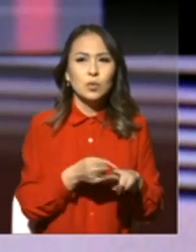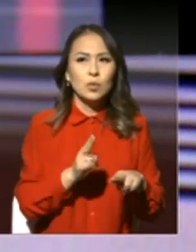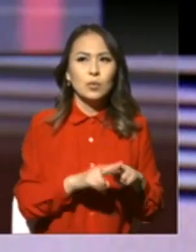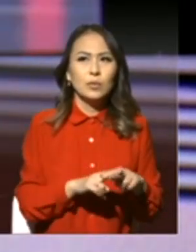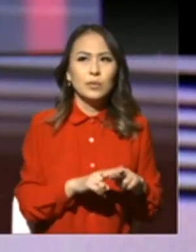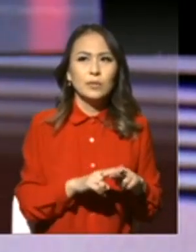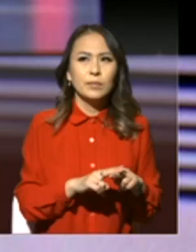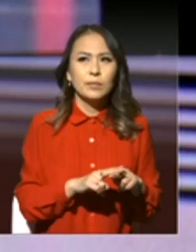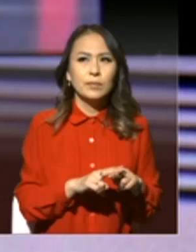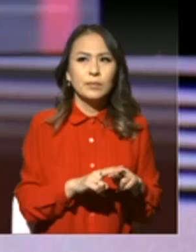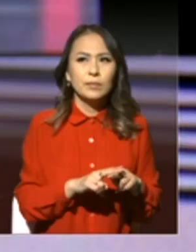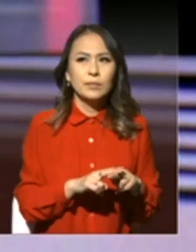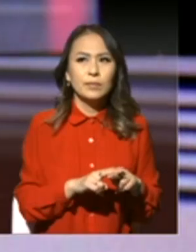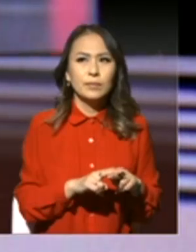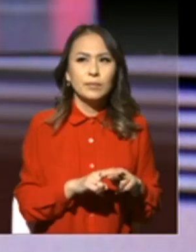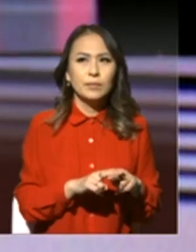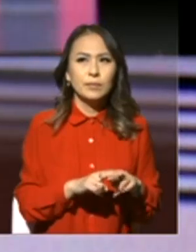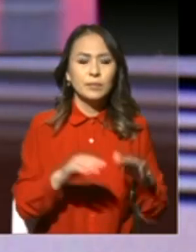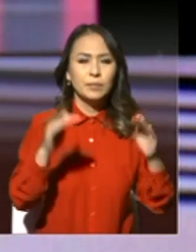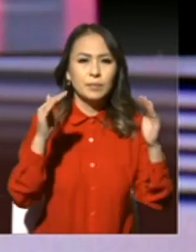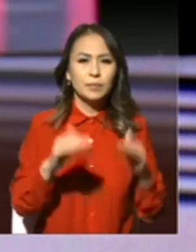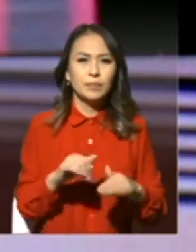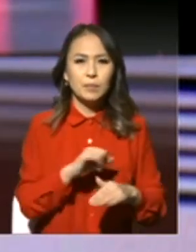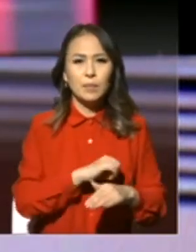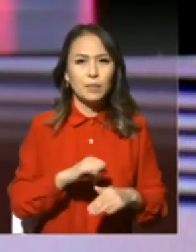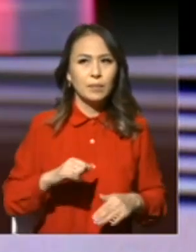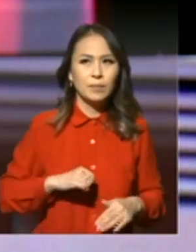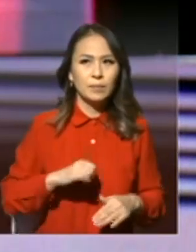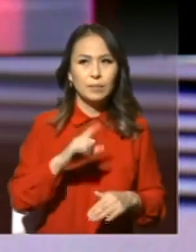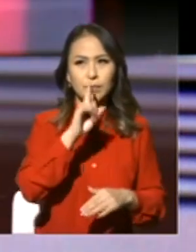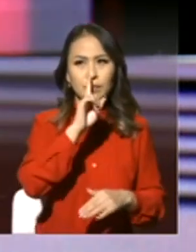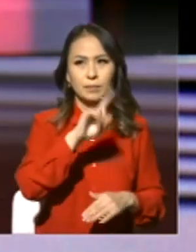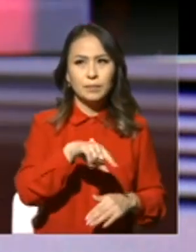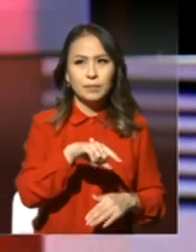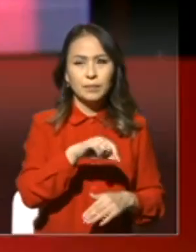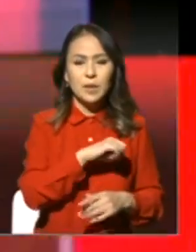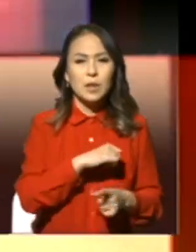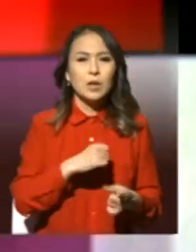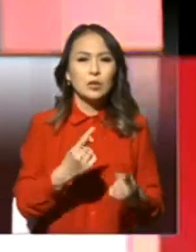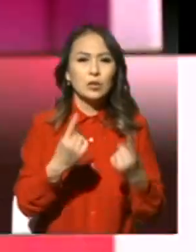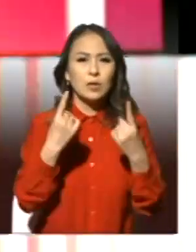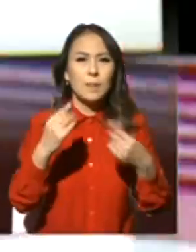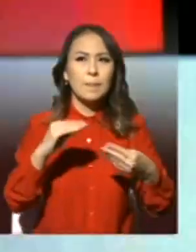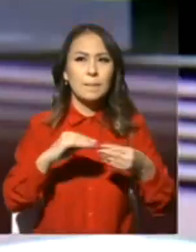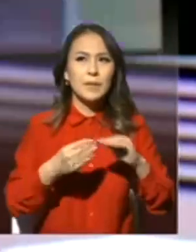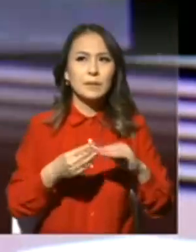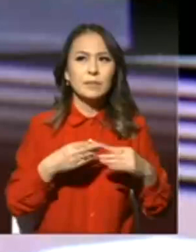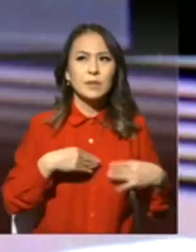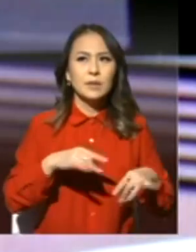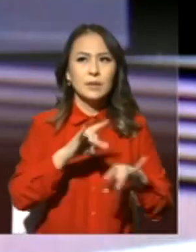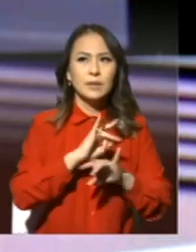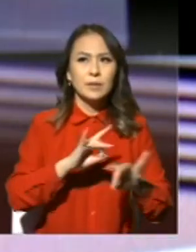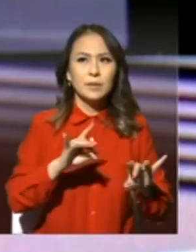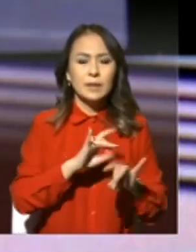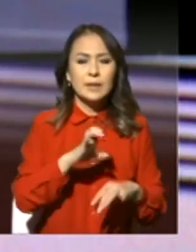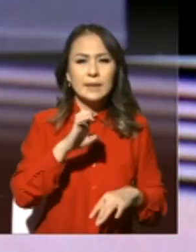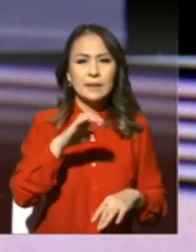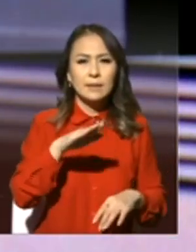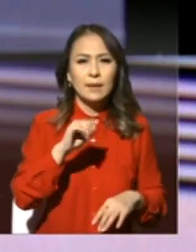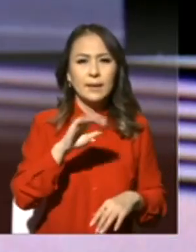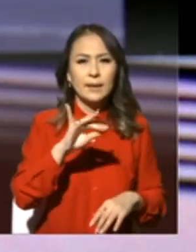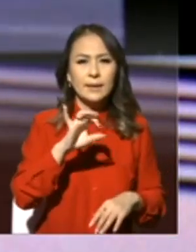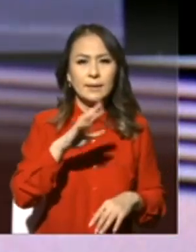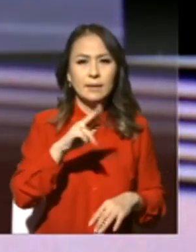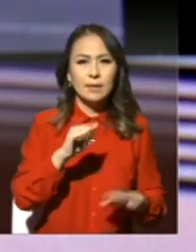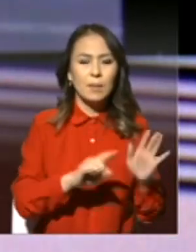енді совсем төмен бағамен бермейді ғой бізге. Ең үлкен мәселе, мен сізге неден бастайтынын айтайын, статистикадан бастауымыз